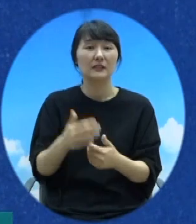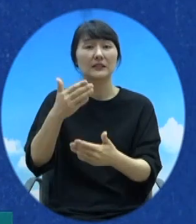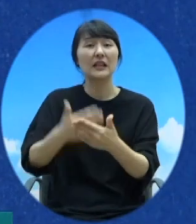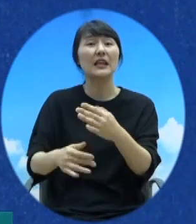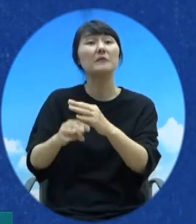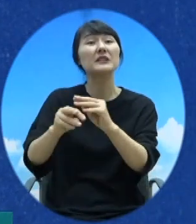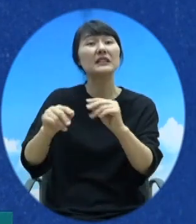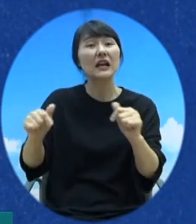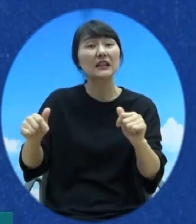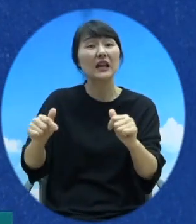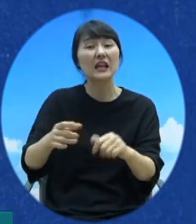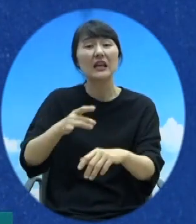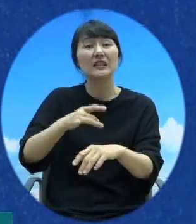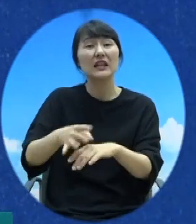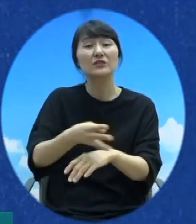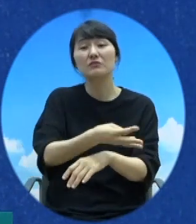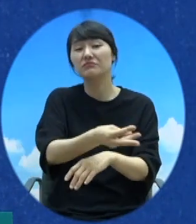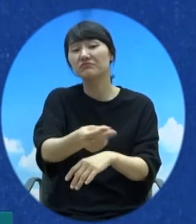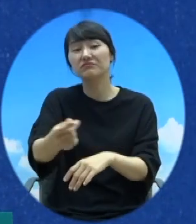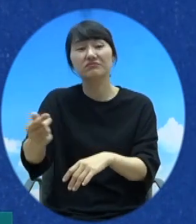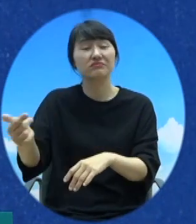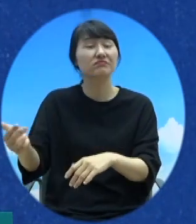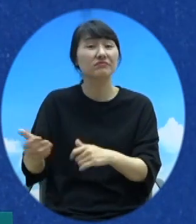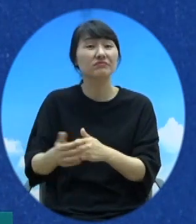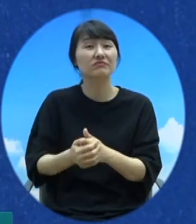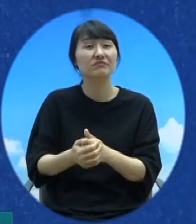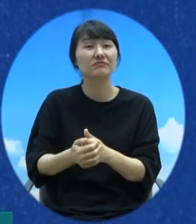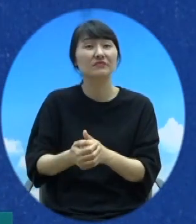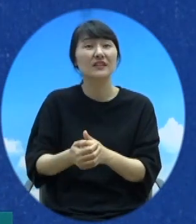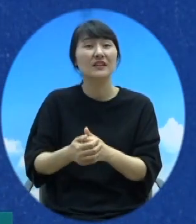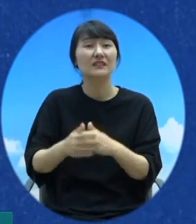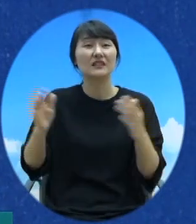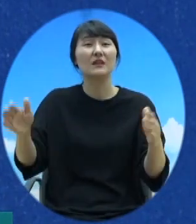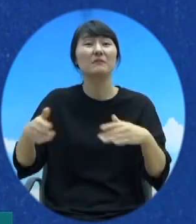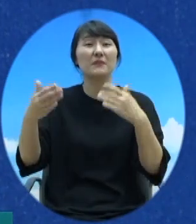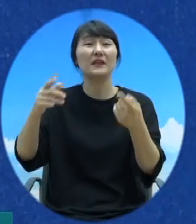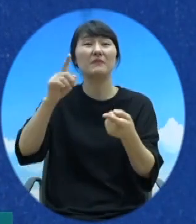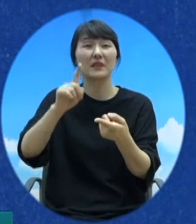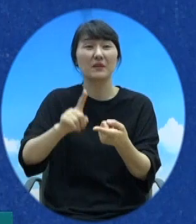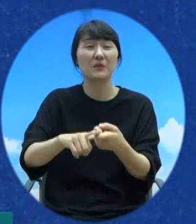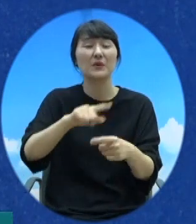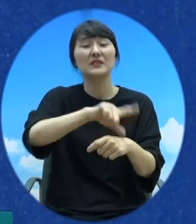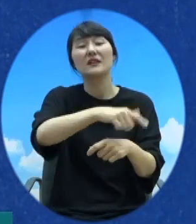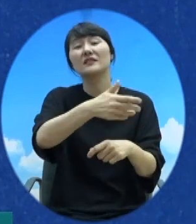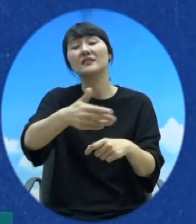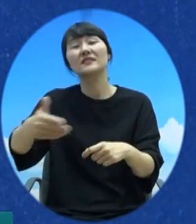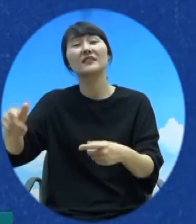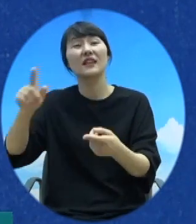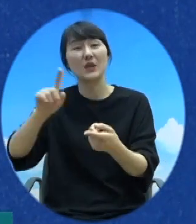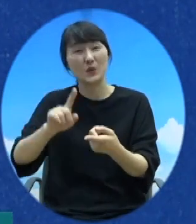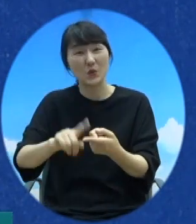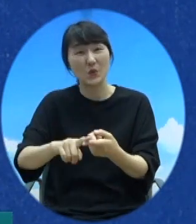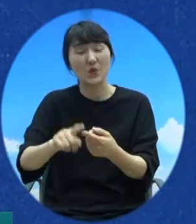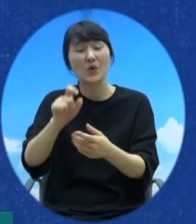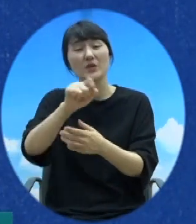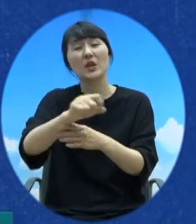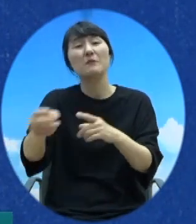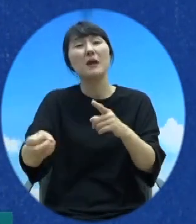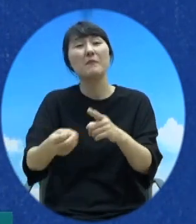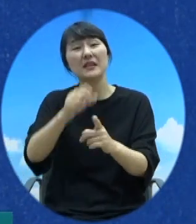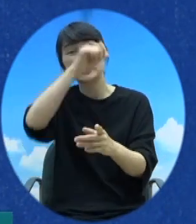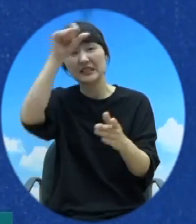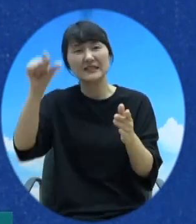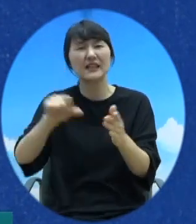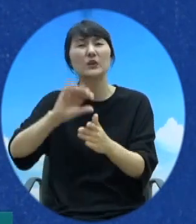땅에 흐트러지는 그런 바람 부는 대로 세월 흘러가는 대로 열매 맺는 인생이